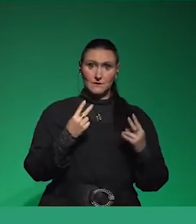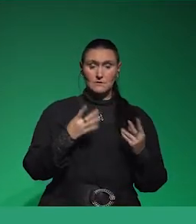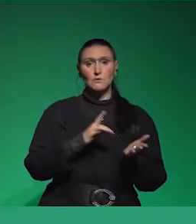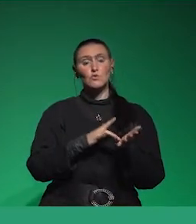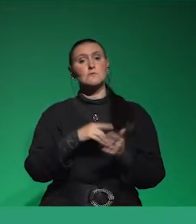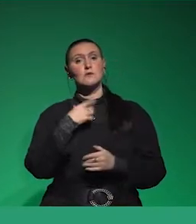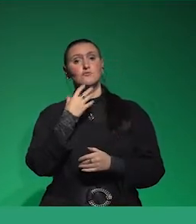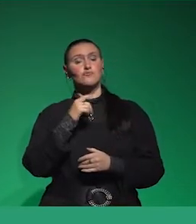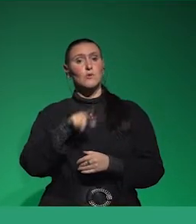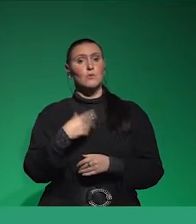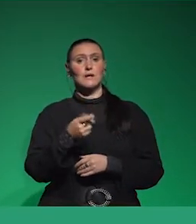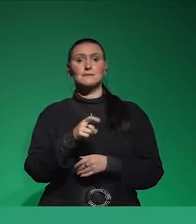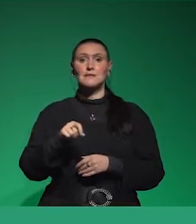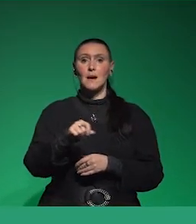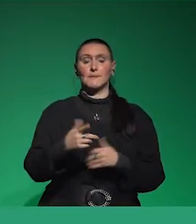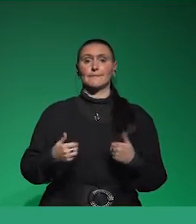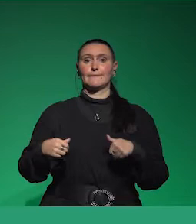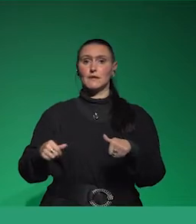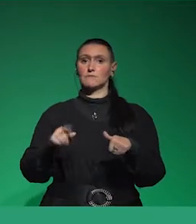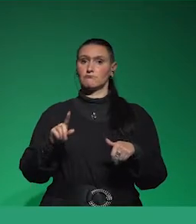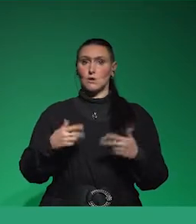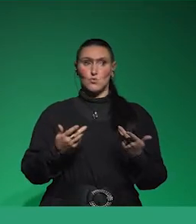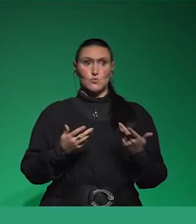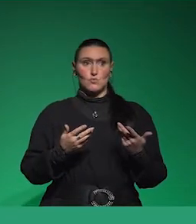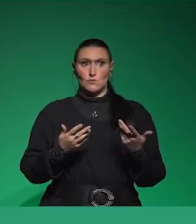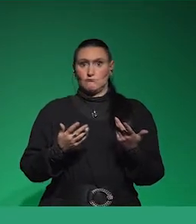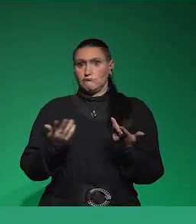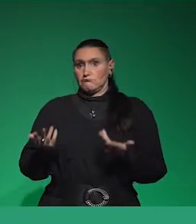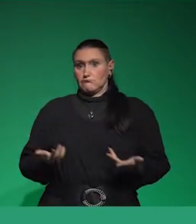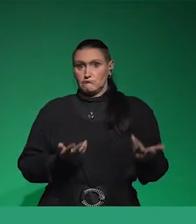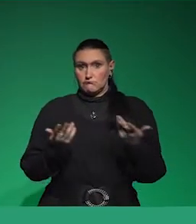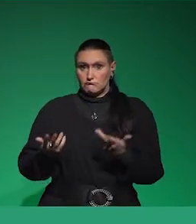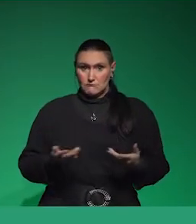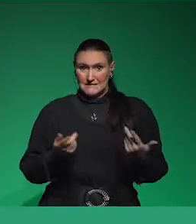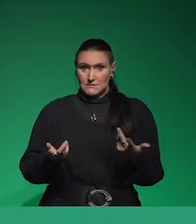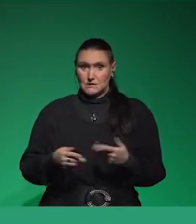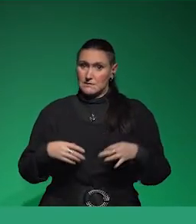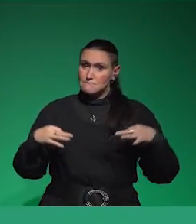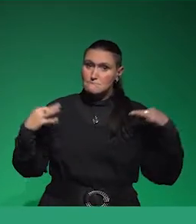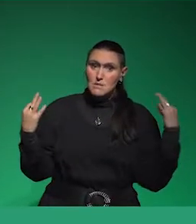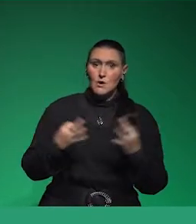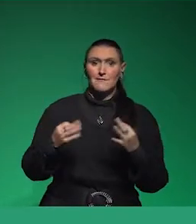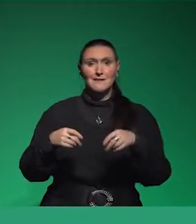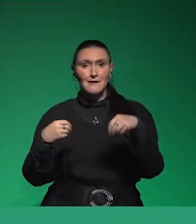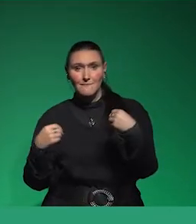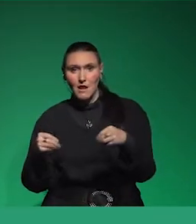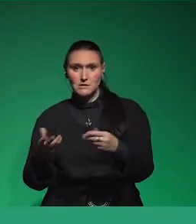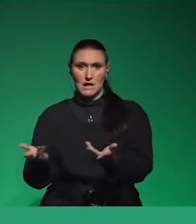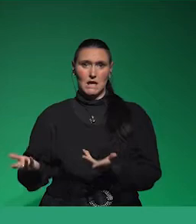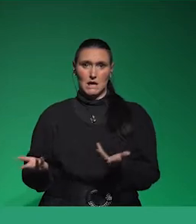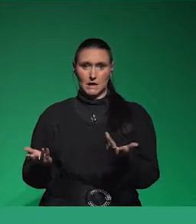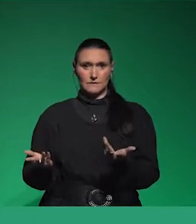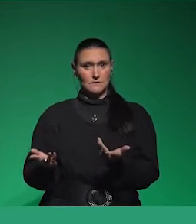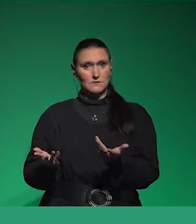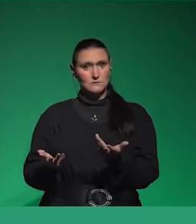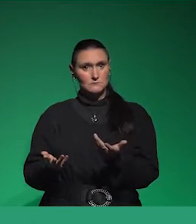haben wollen, eine Qualität sicherstellen wollen, damit tatsächlich sie besser ausgesät werden